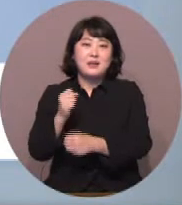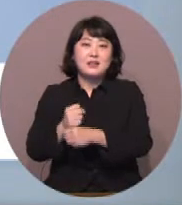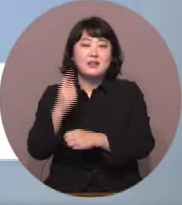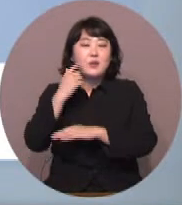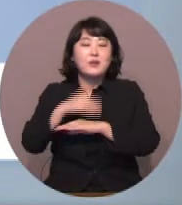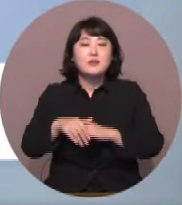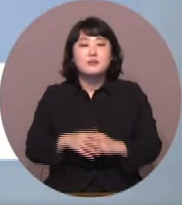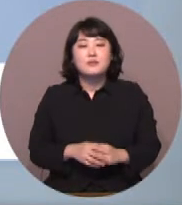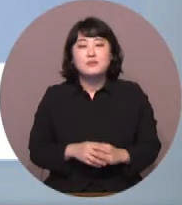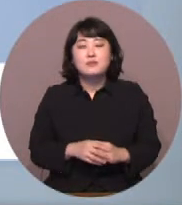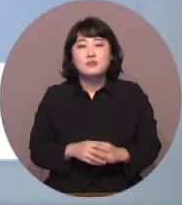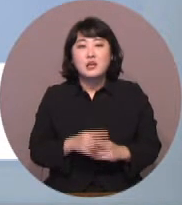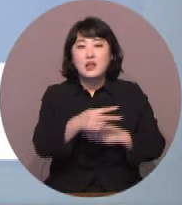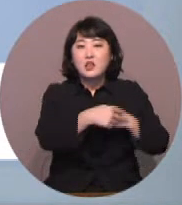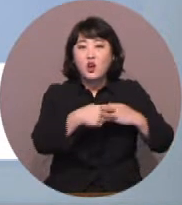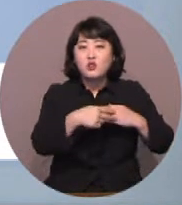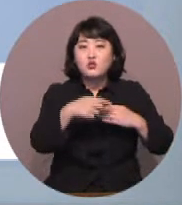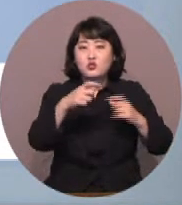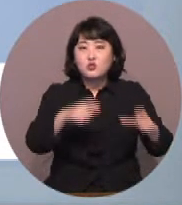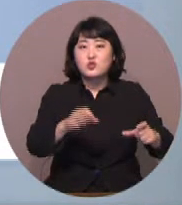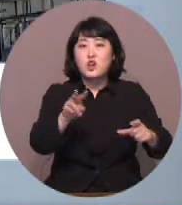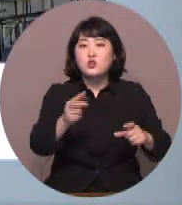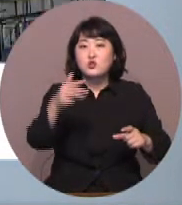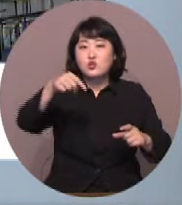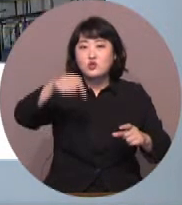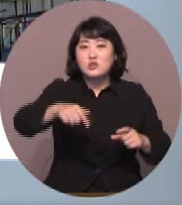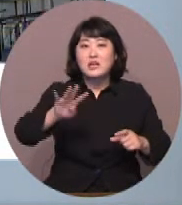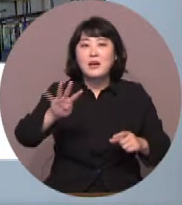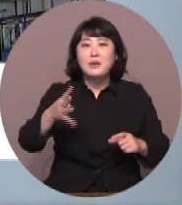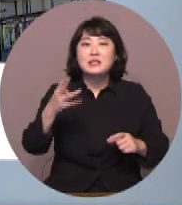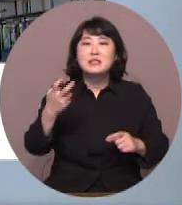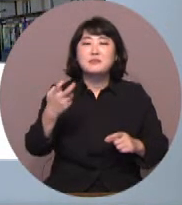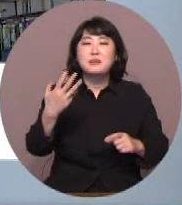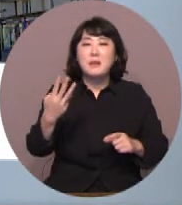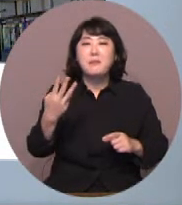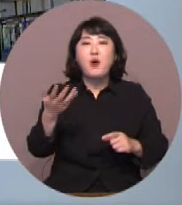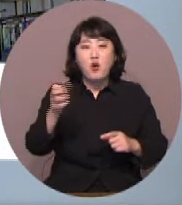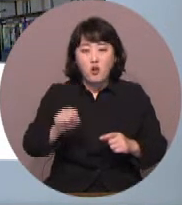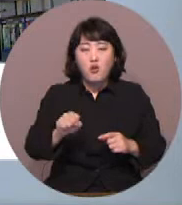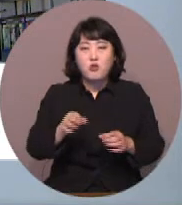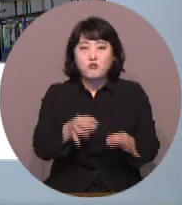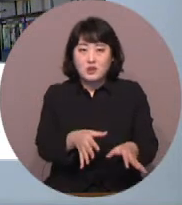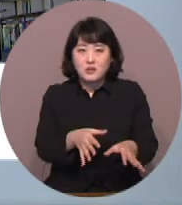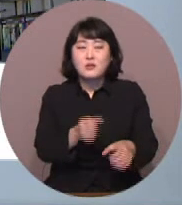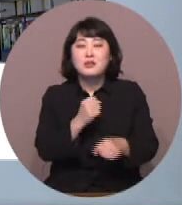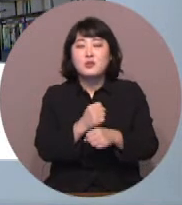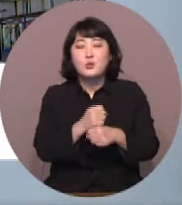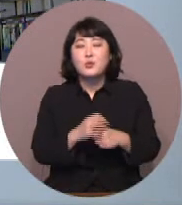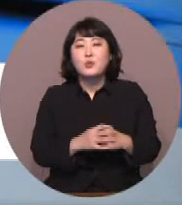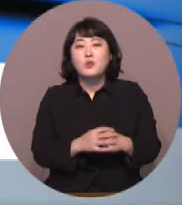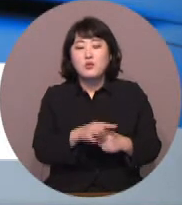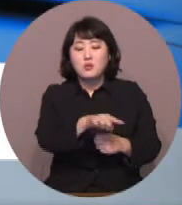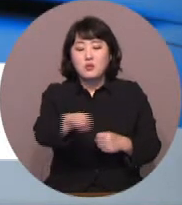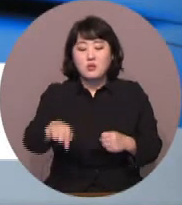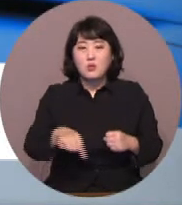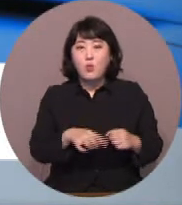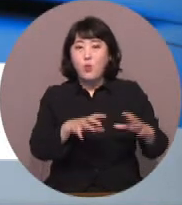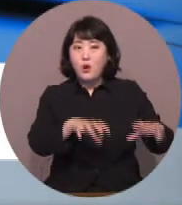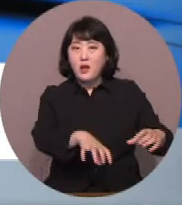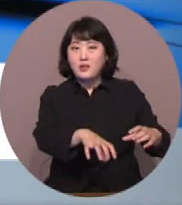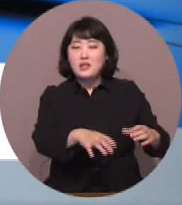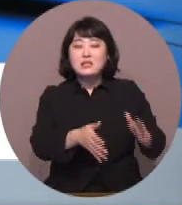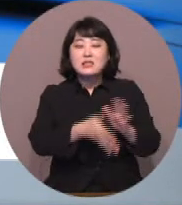트램 차량기지 는 대덕구 연축동 일대의 473 억원을 들여 조성되며 대전시는 이곳에 열린 공간과